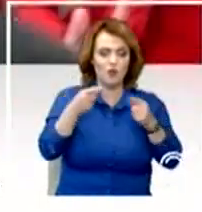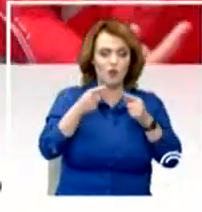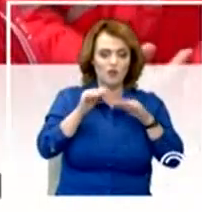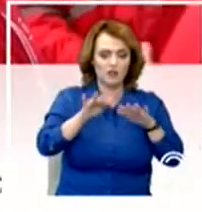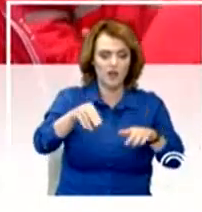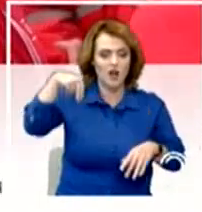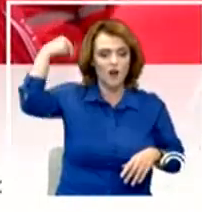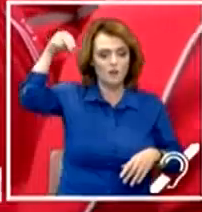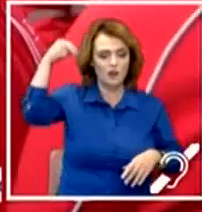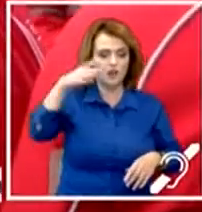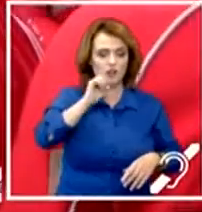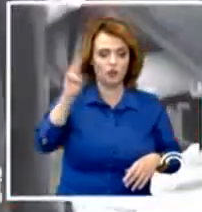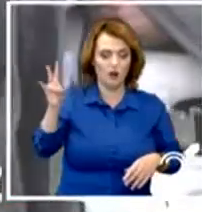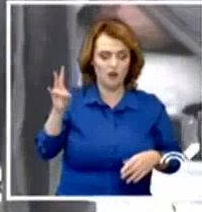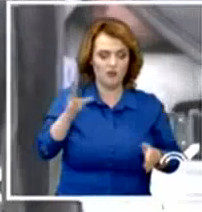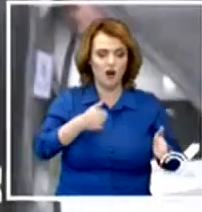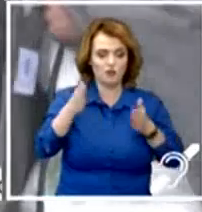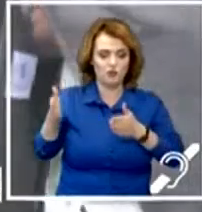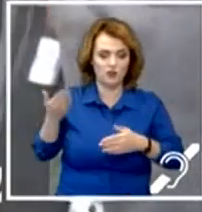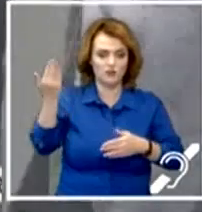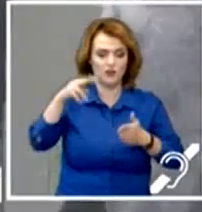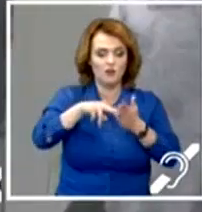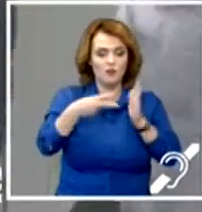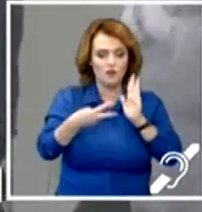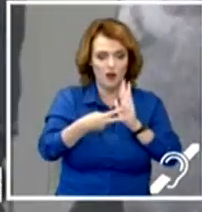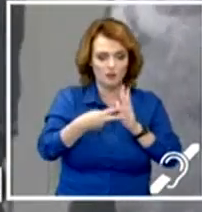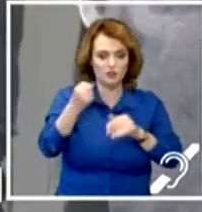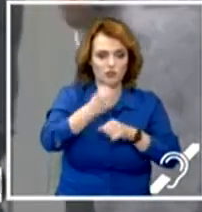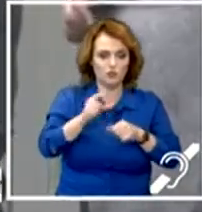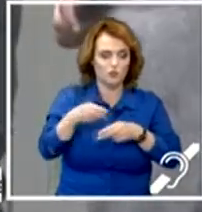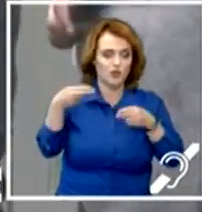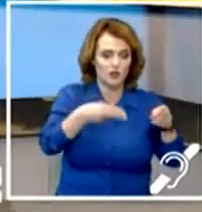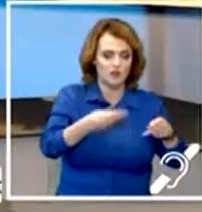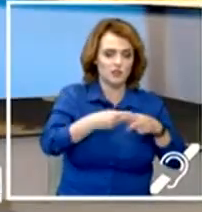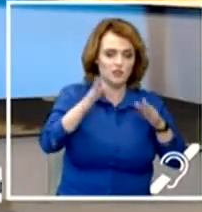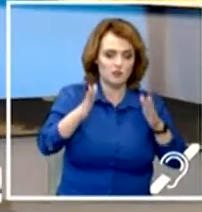președintele Erdogan și-a anulat programul zilei de astăzi pentru a merge la locul tragediei.